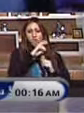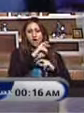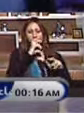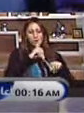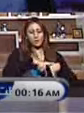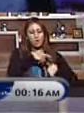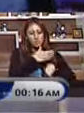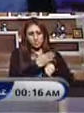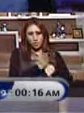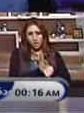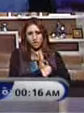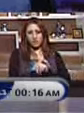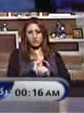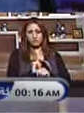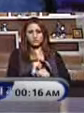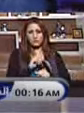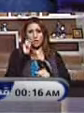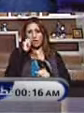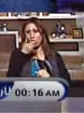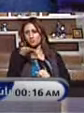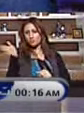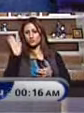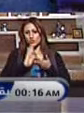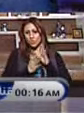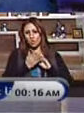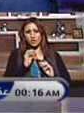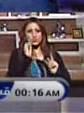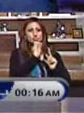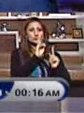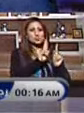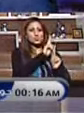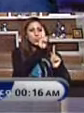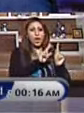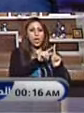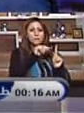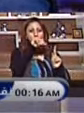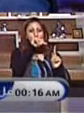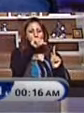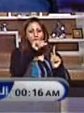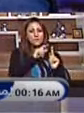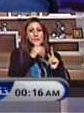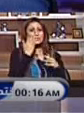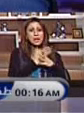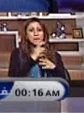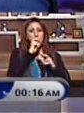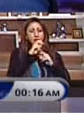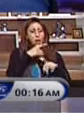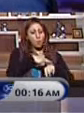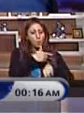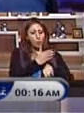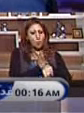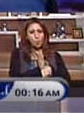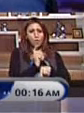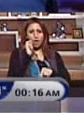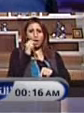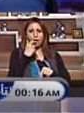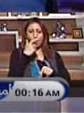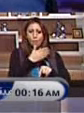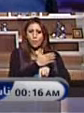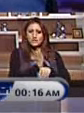ينصت فبعد ان غادر الرجل قال يا رسول الله اطال معك هذا الحوار هذا الرجل